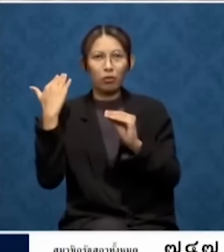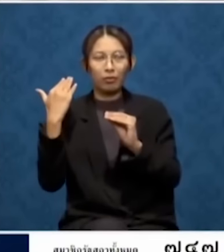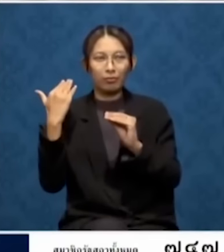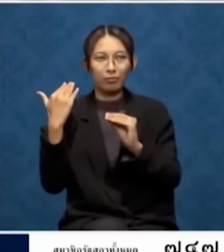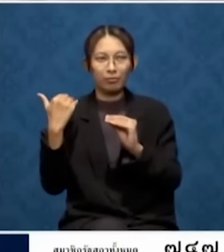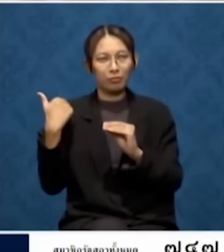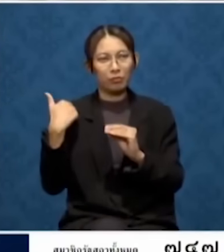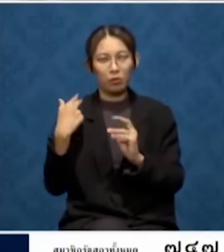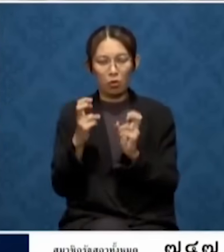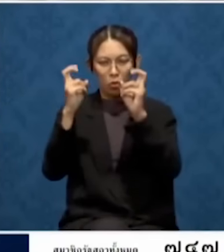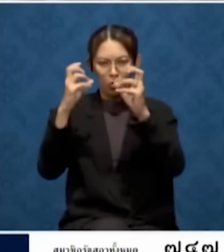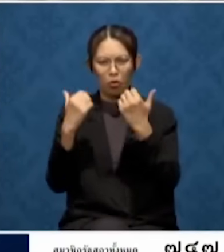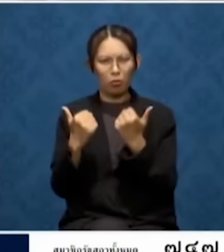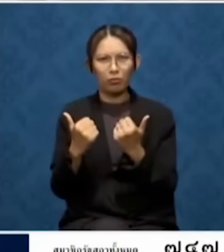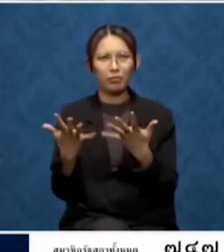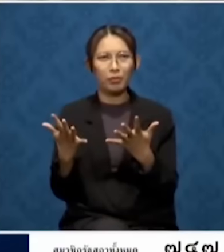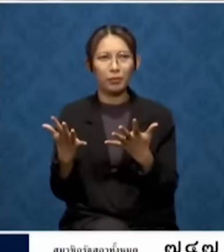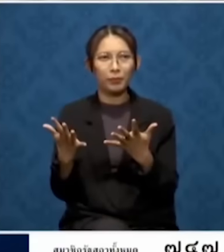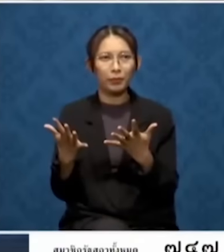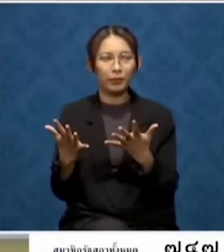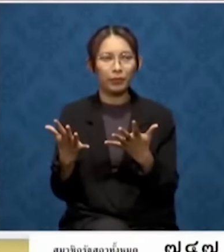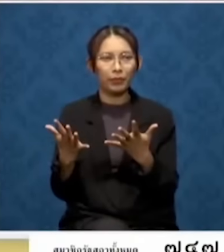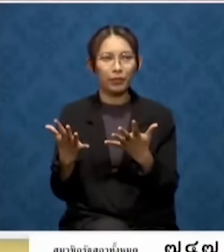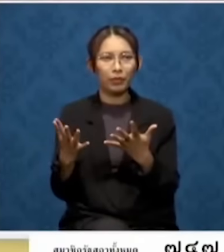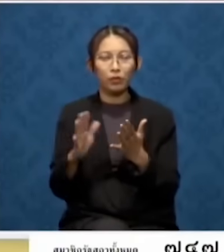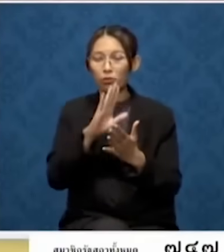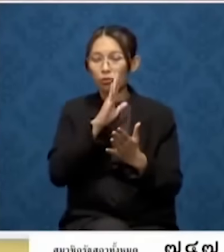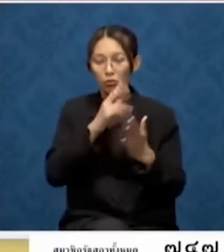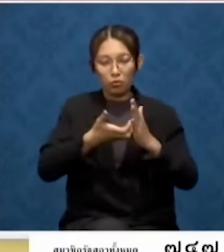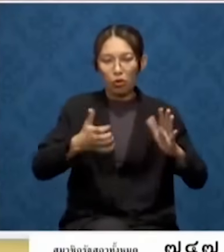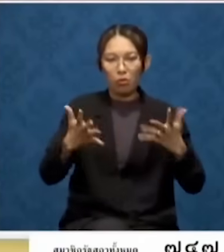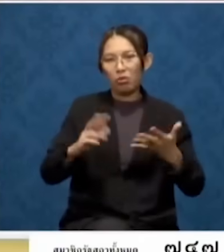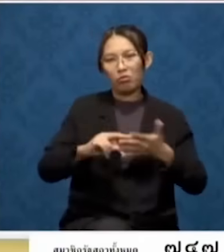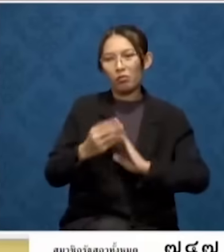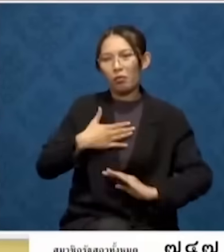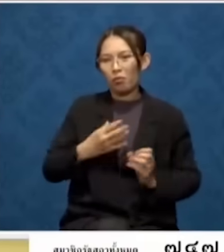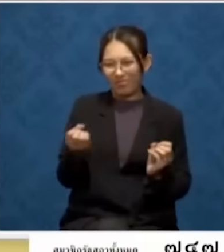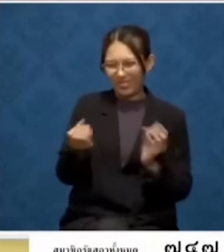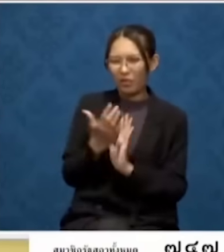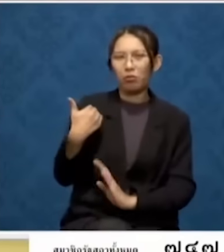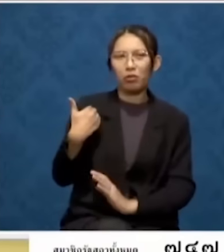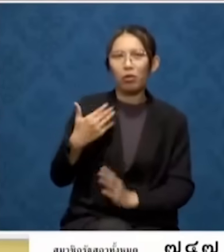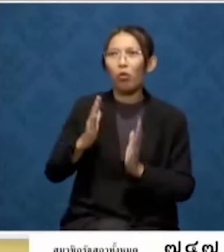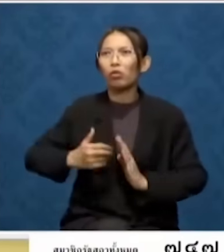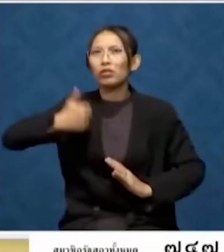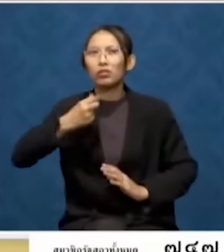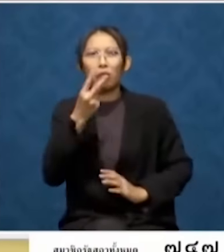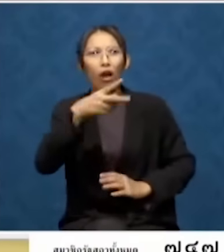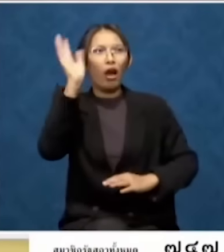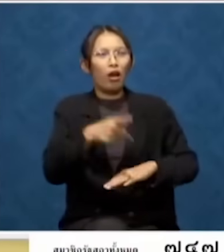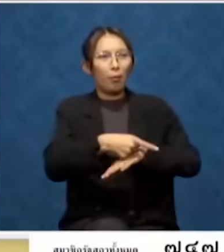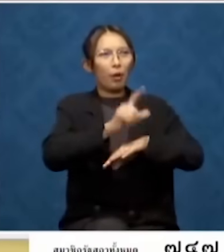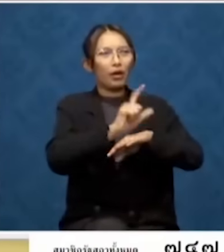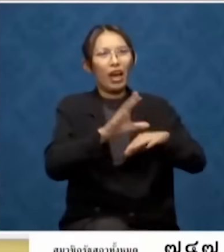ไม่มีการพูดประเด็นนี้ขึ้นมาถ้าไม่ถอนประเด็นนี้ผมถือว่าผมเสียหายคนข้างนอกก็มองว่าประธาน